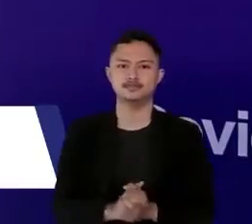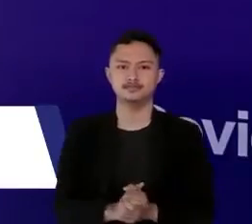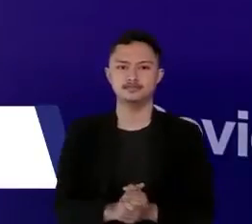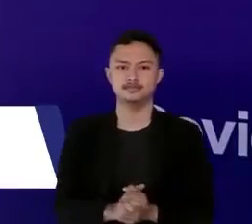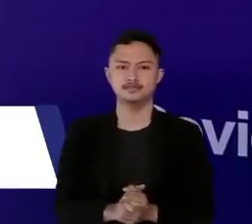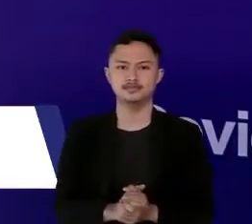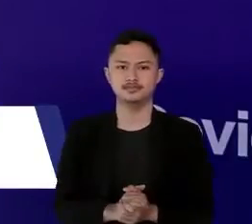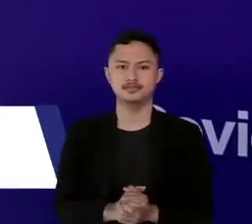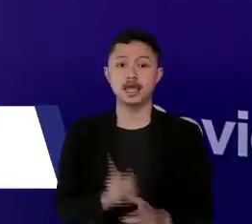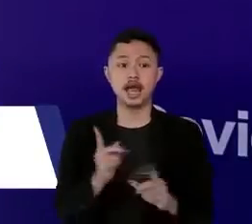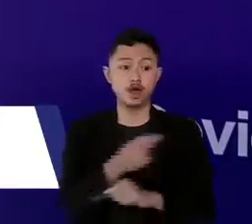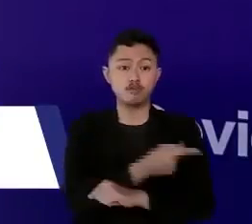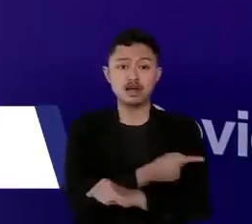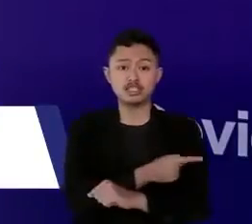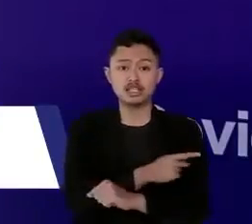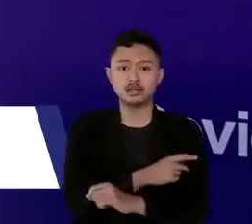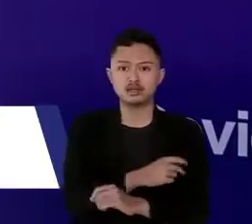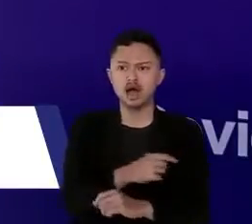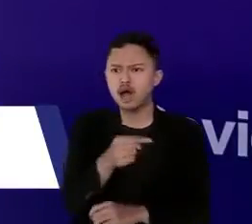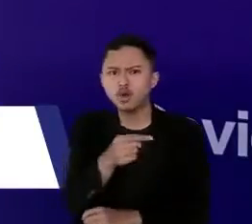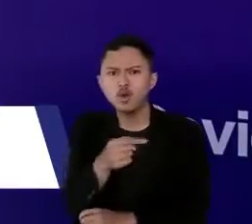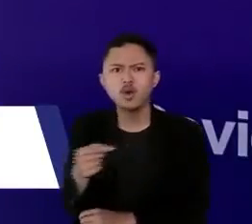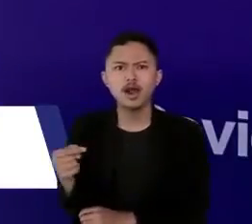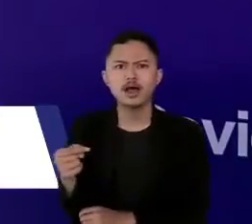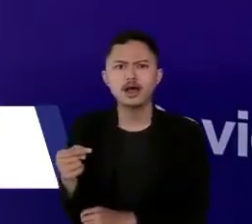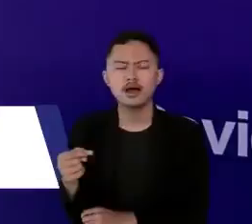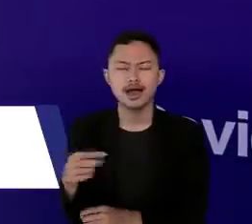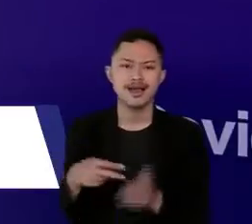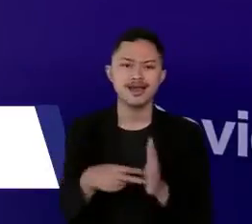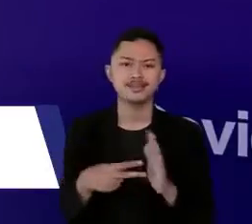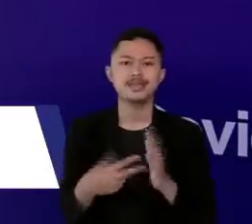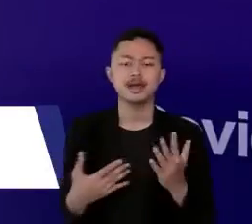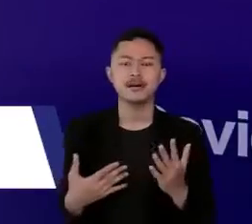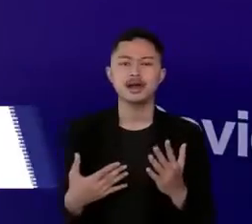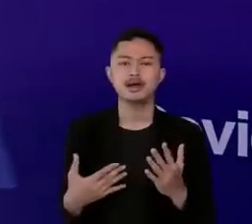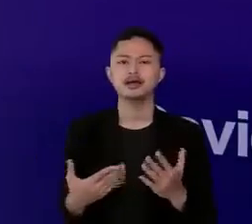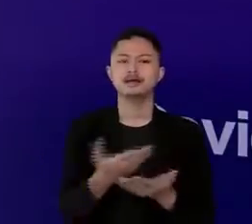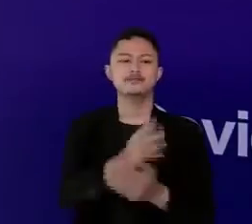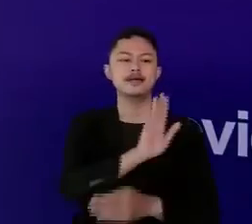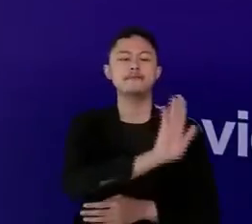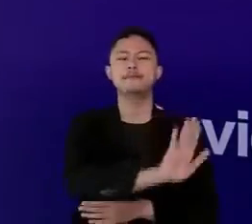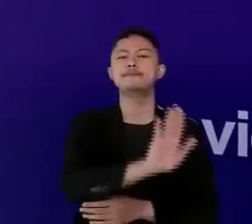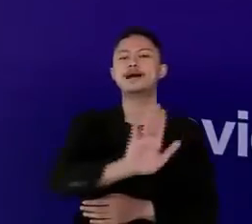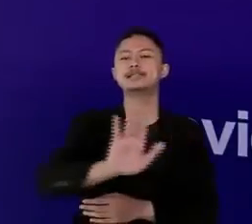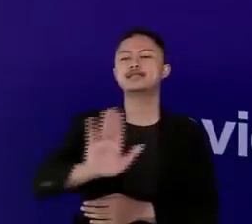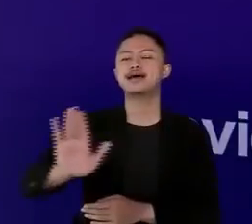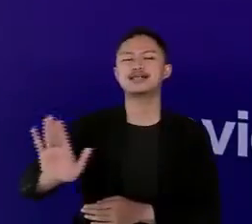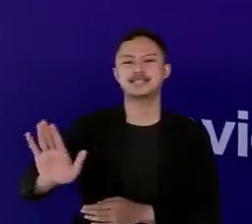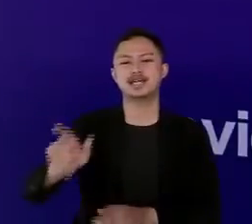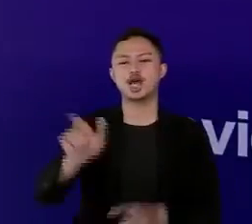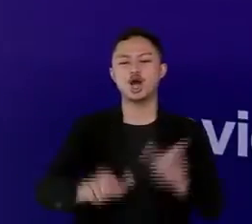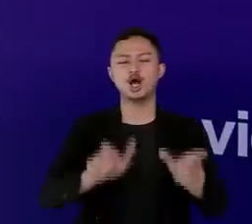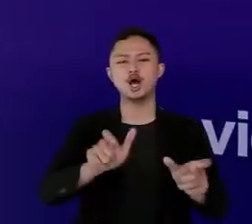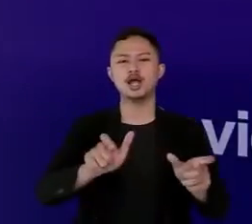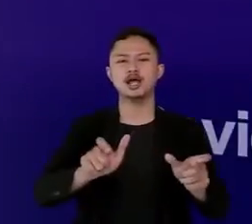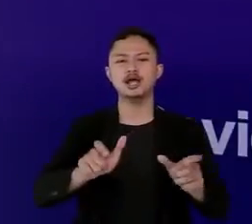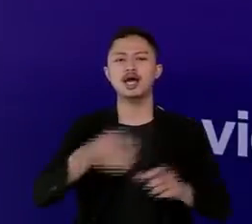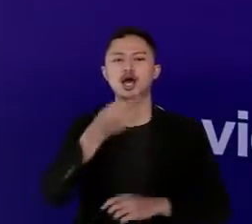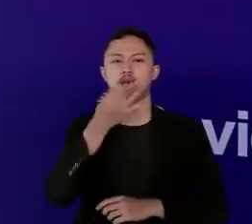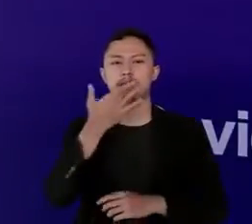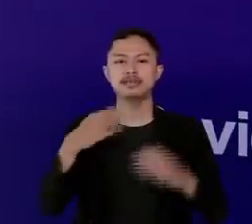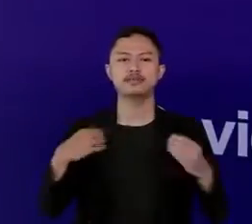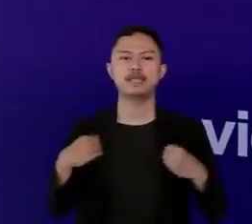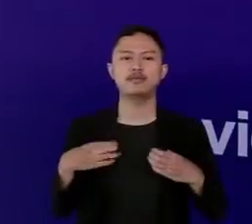Dan kalau itu belum cukup maka tingkatkanlah imunitas masing-masing dari kita ya Dan